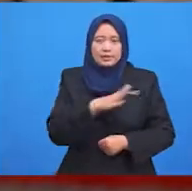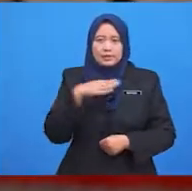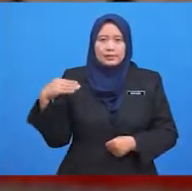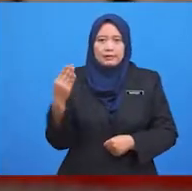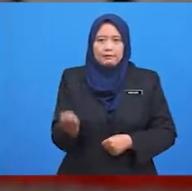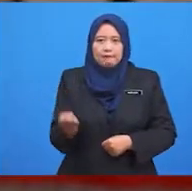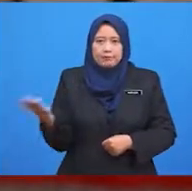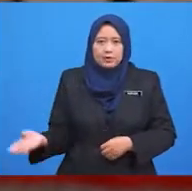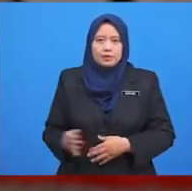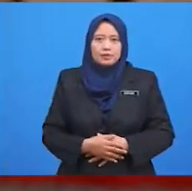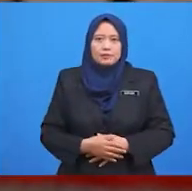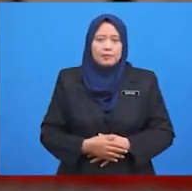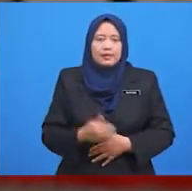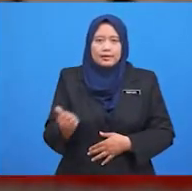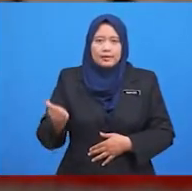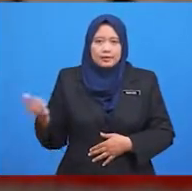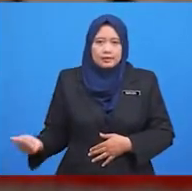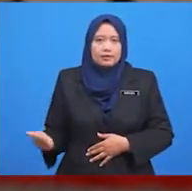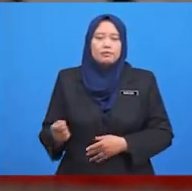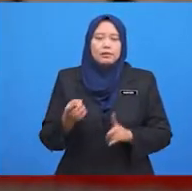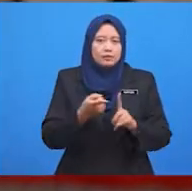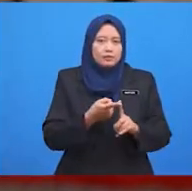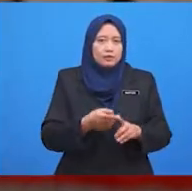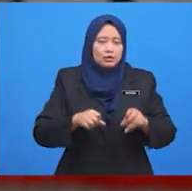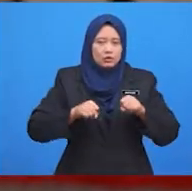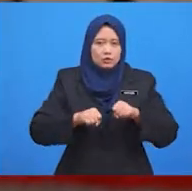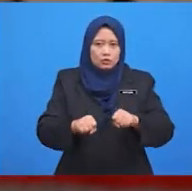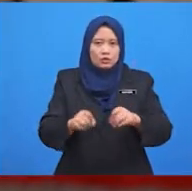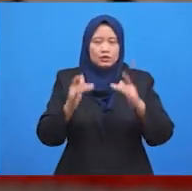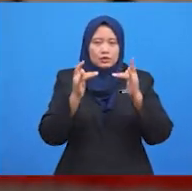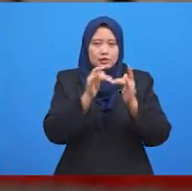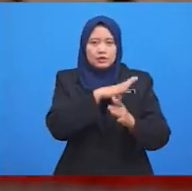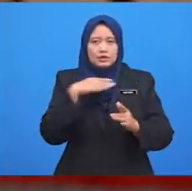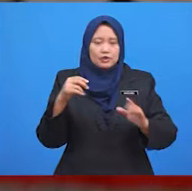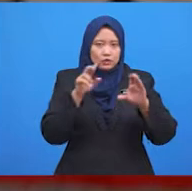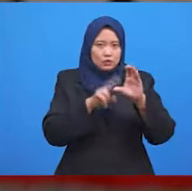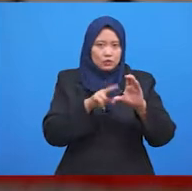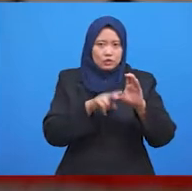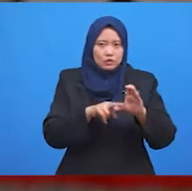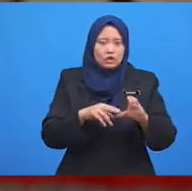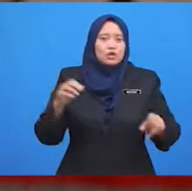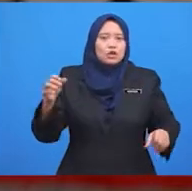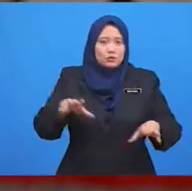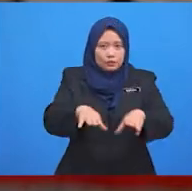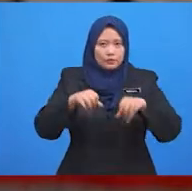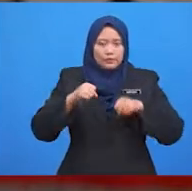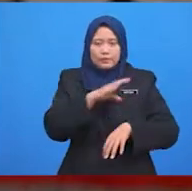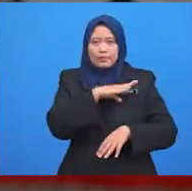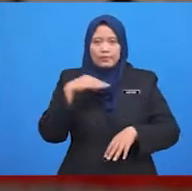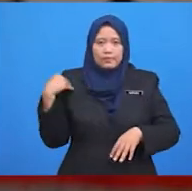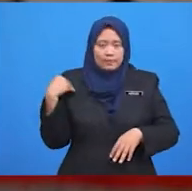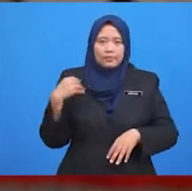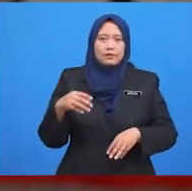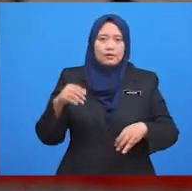Alatan yang akan digunakan adalah troli, katil dan kerusi facial, tuala besar, tuala